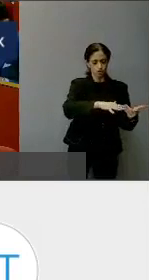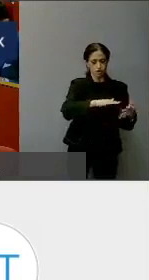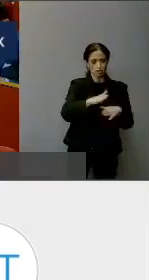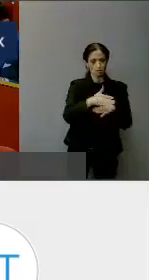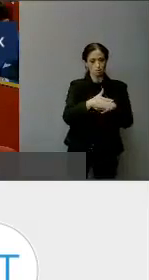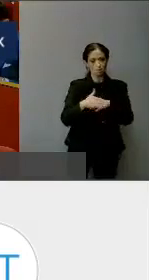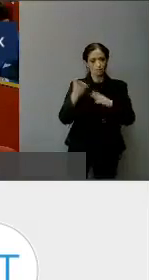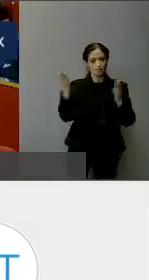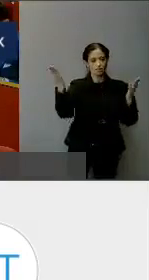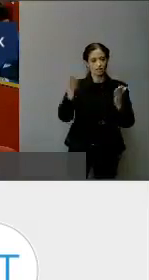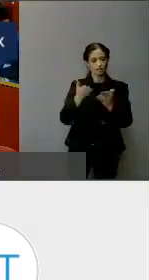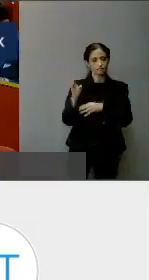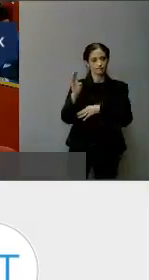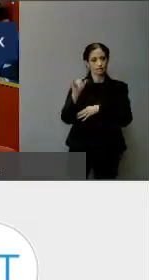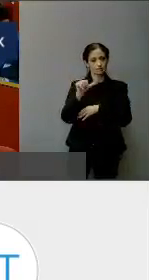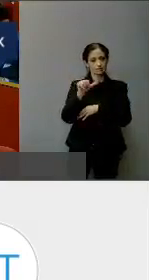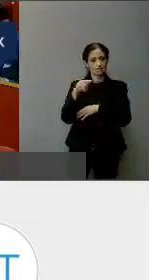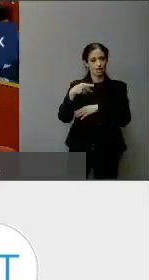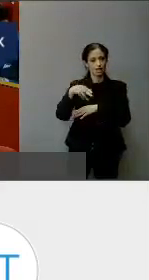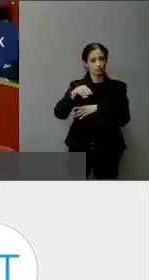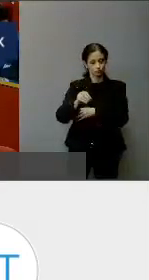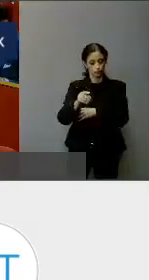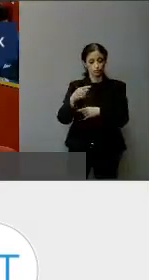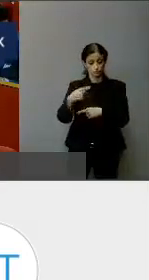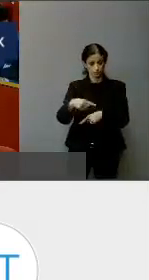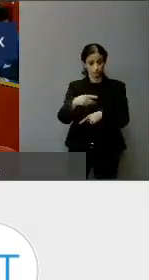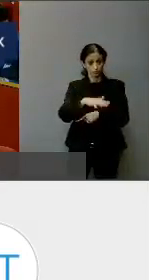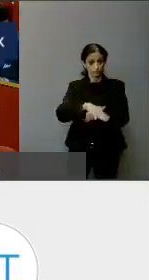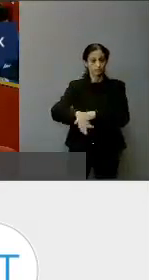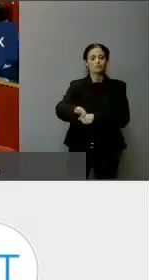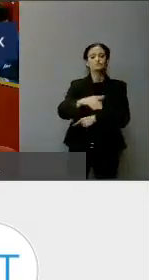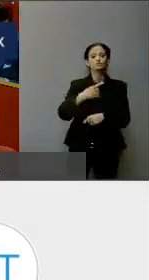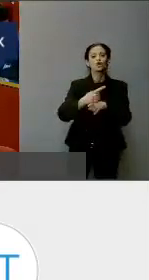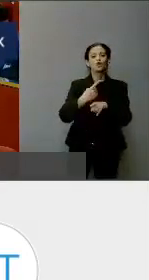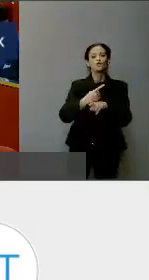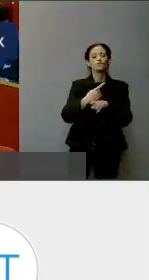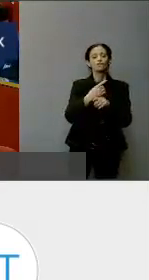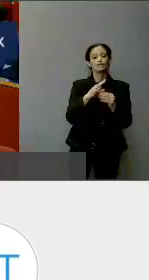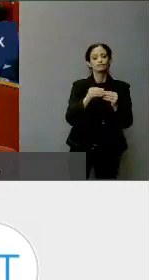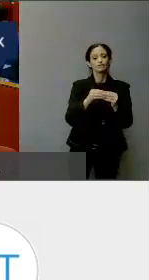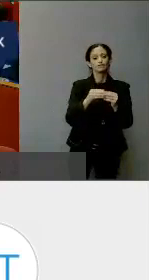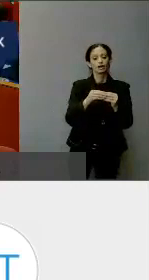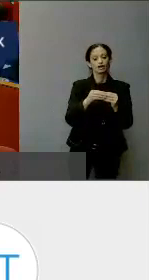si doveva realizzare appunto un nuovo